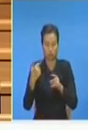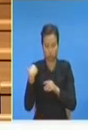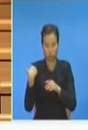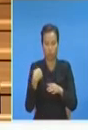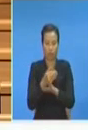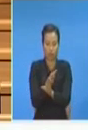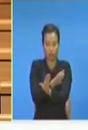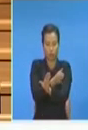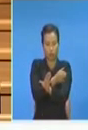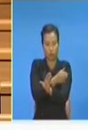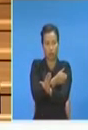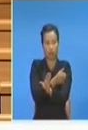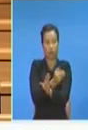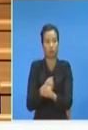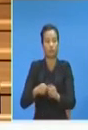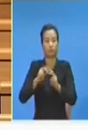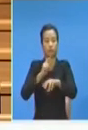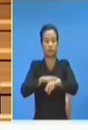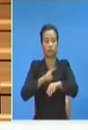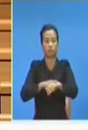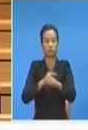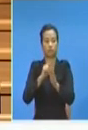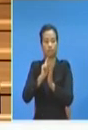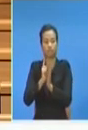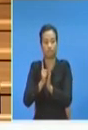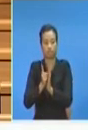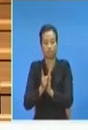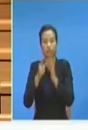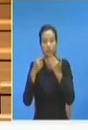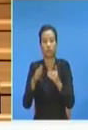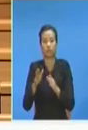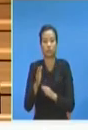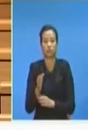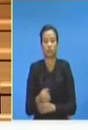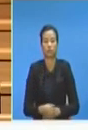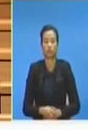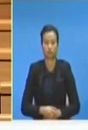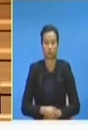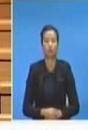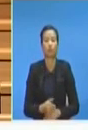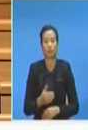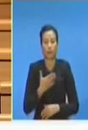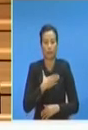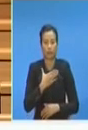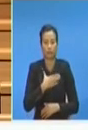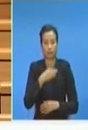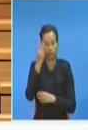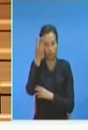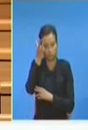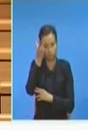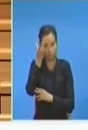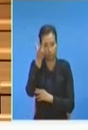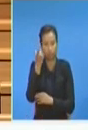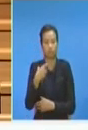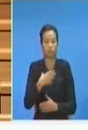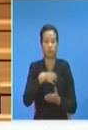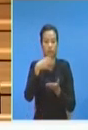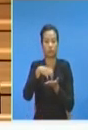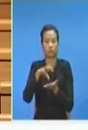ายเรื่องแต่เวลามันล่วงไปแล้วครับผมจะไม่รบกวนสภานี้ครับผมเชื่อว่ามีหลายท่านที่จะรอพูด